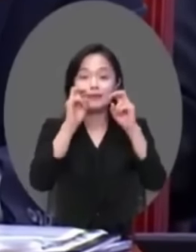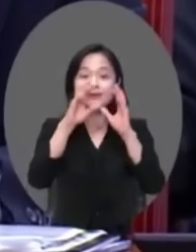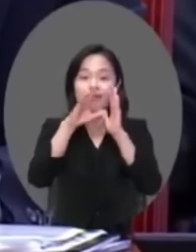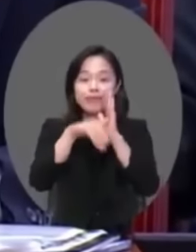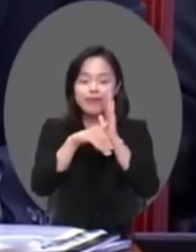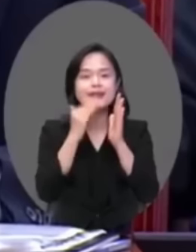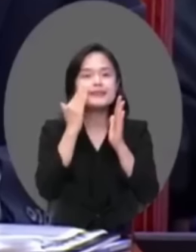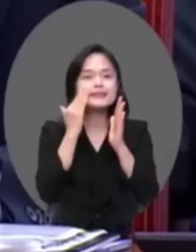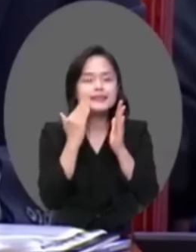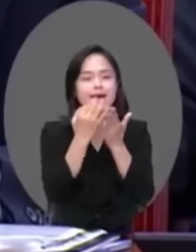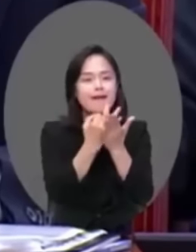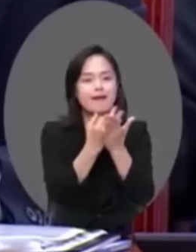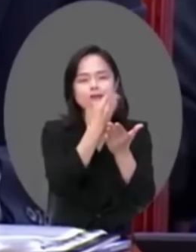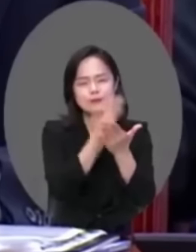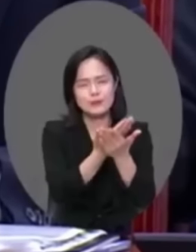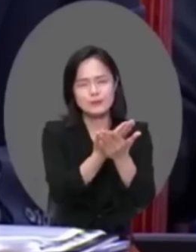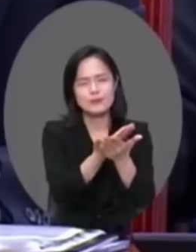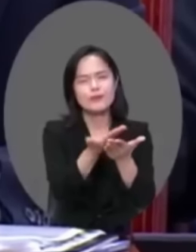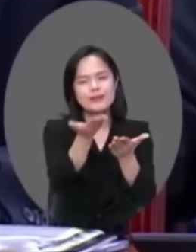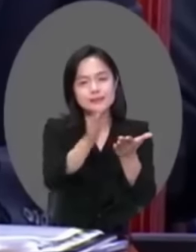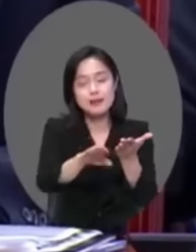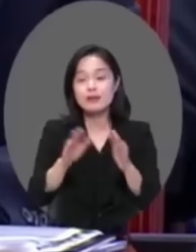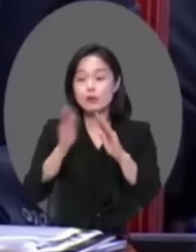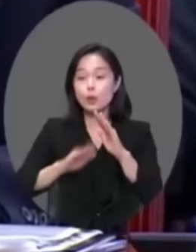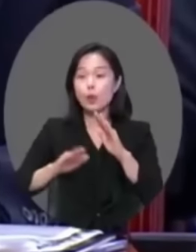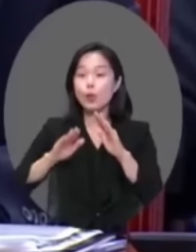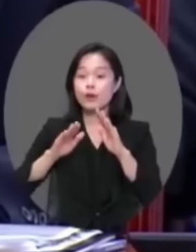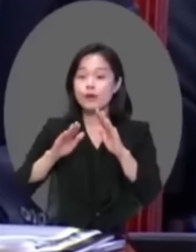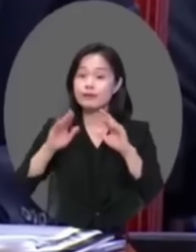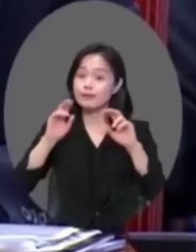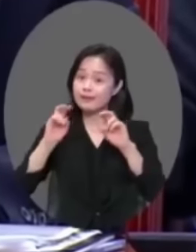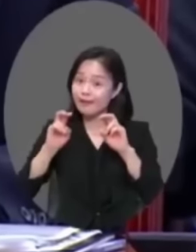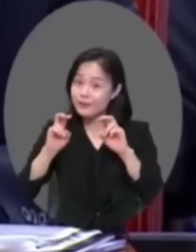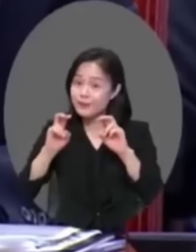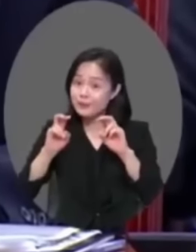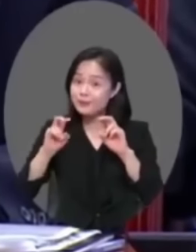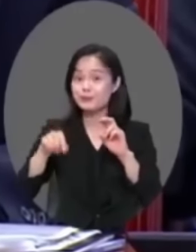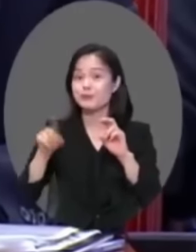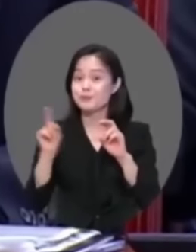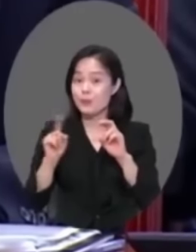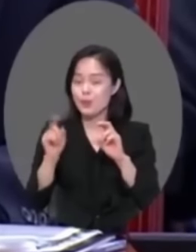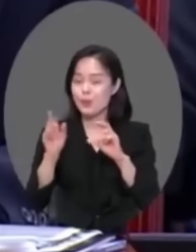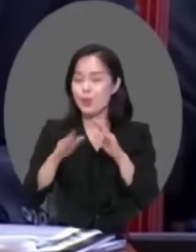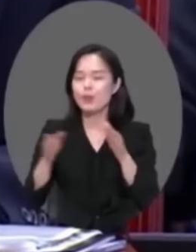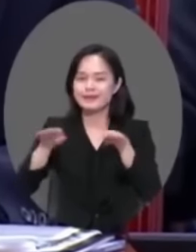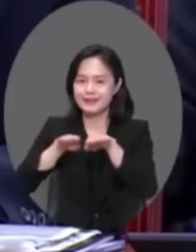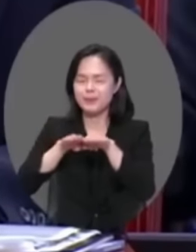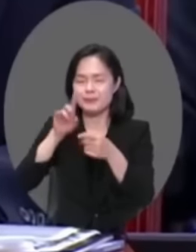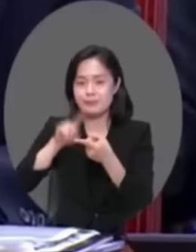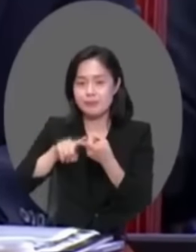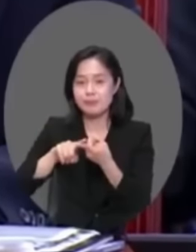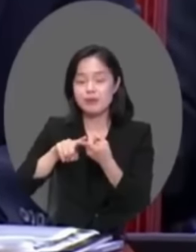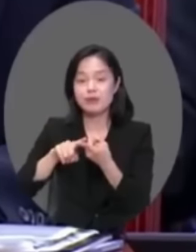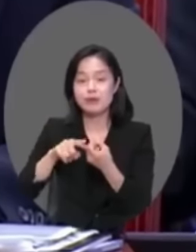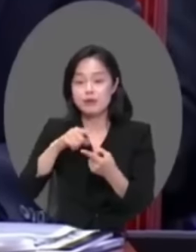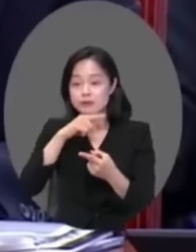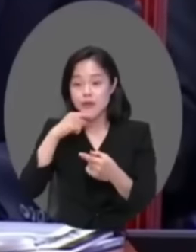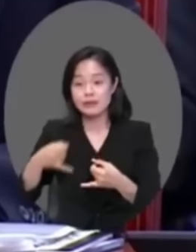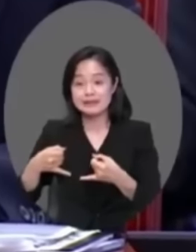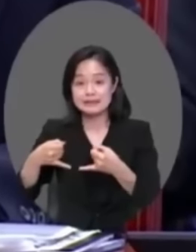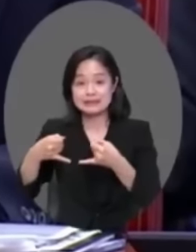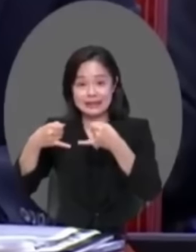그렇 공기업은 공기업으로서의 꼭 흑자만이 절대 가치가 아니에요지고 지선의 가치가 아닙니다 하시는 거 아니에요 지금 왜 답을